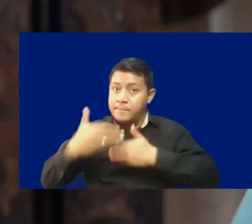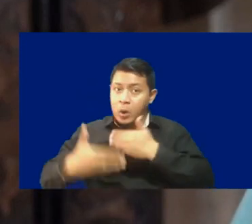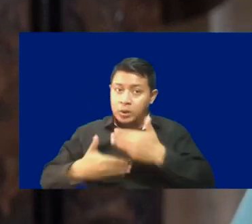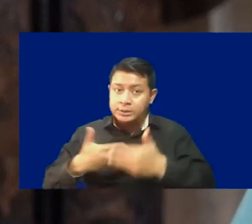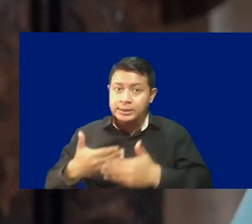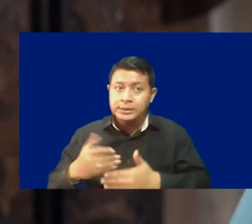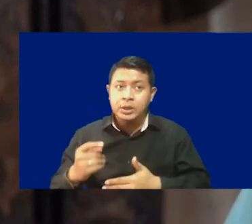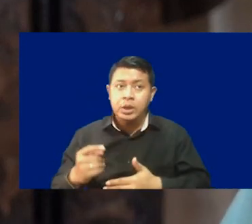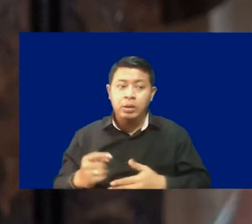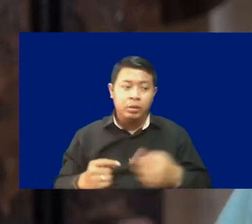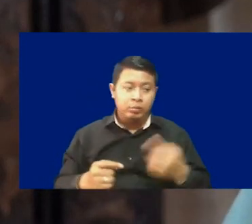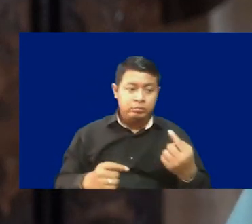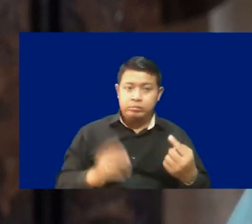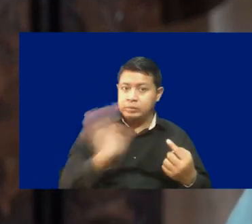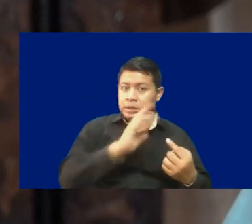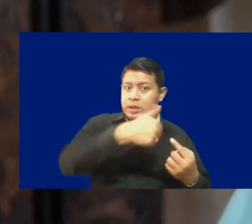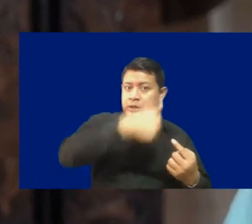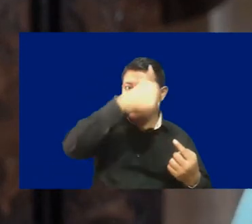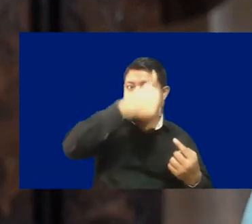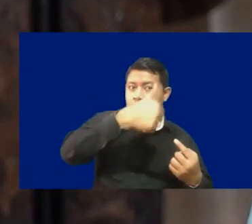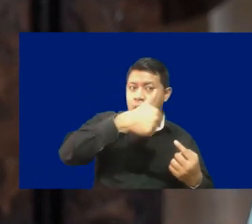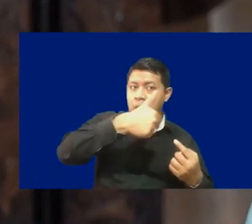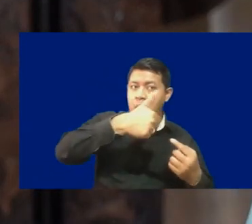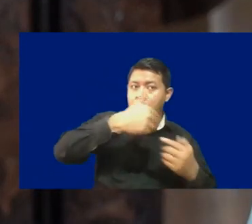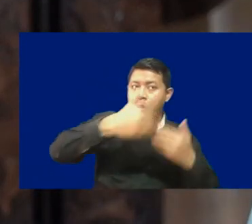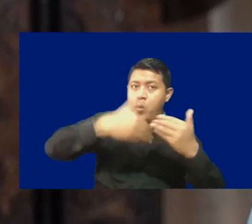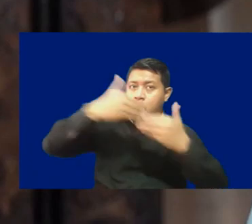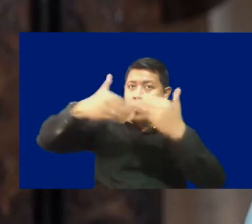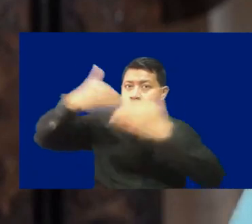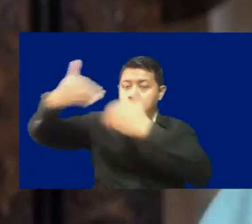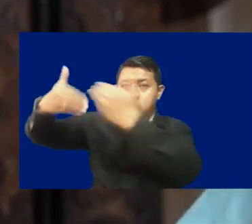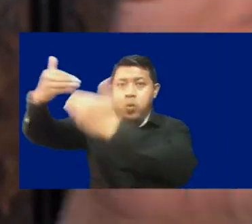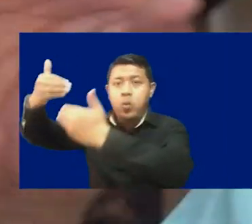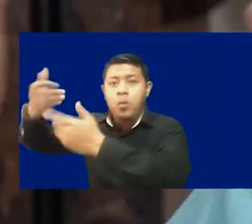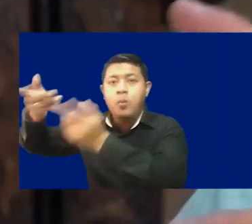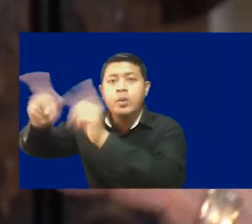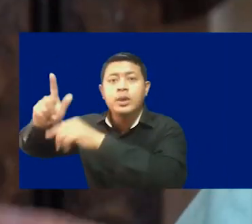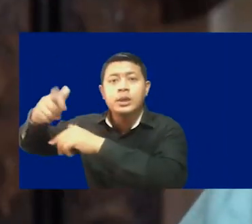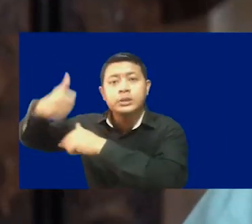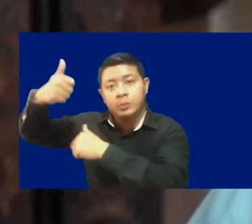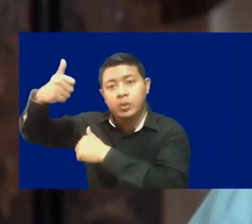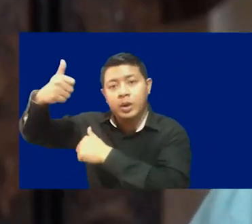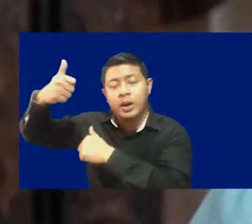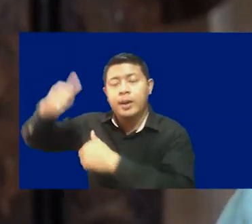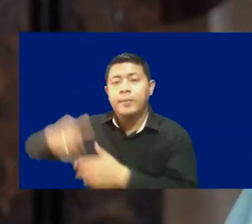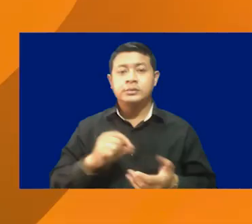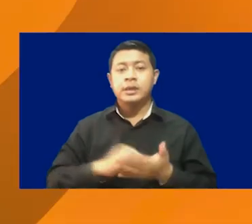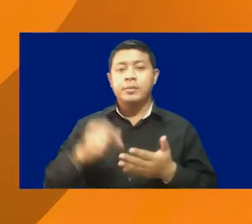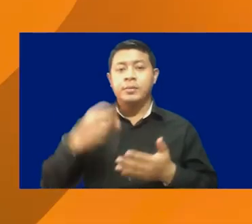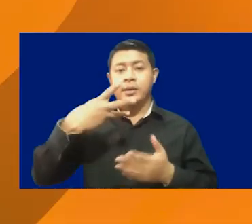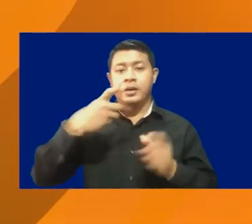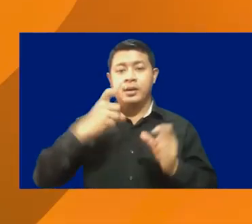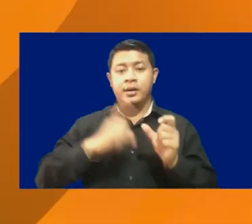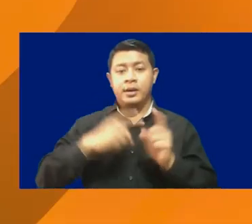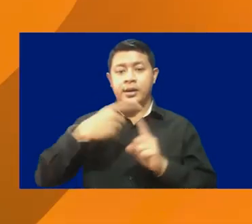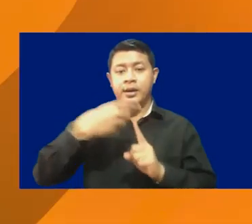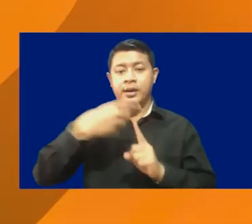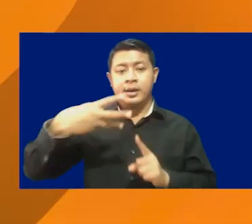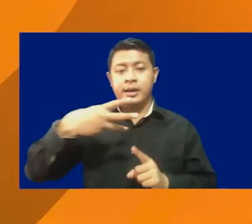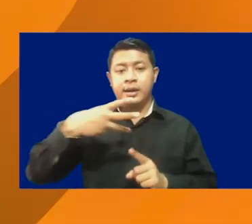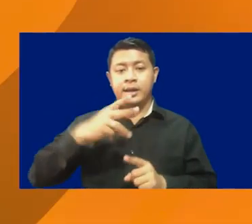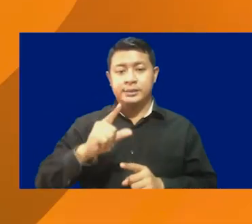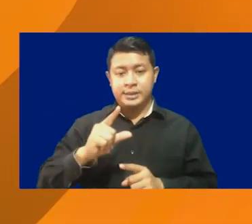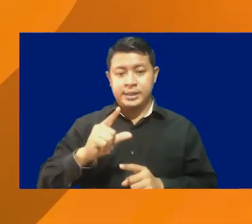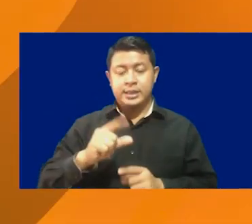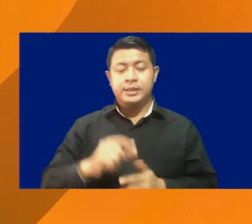berefleksi, berproses diri dari yang tidak sempurna menjadi yang sempurna. Saudara-saudara